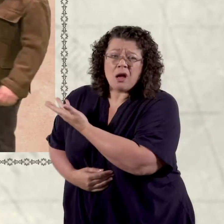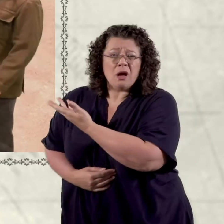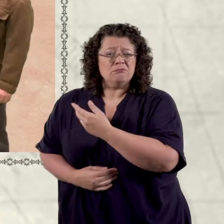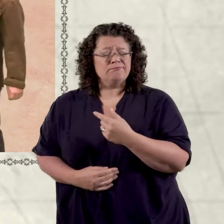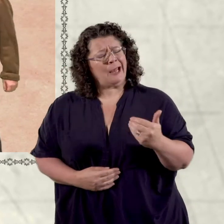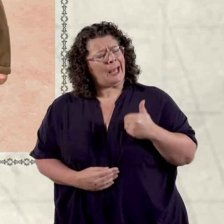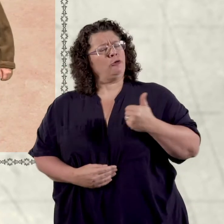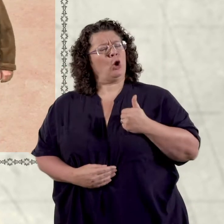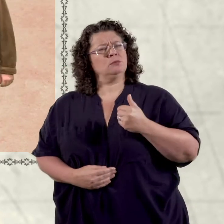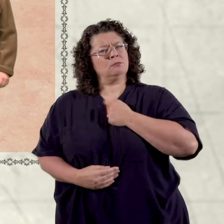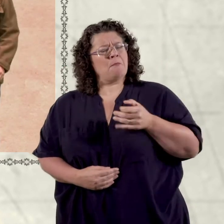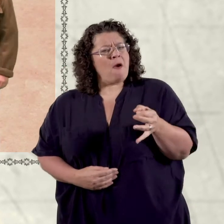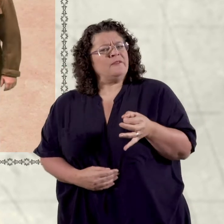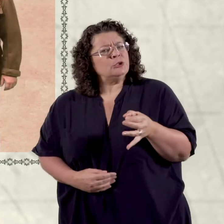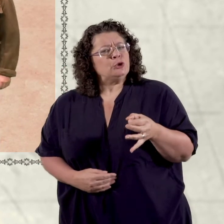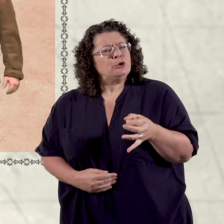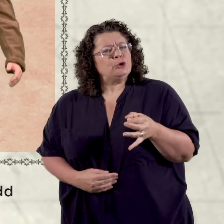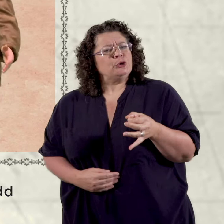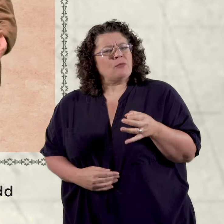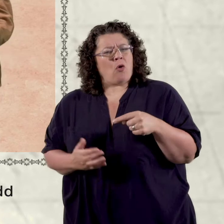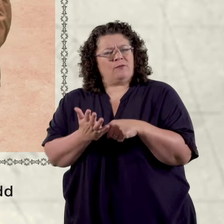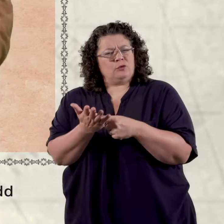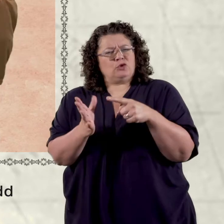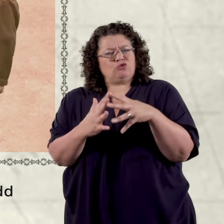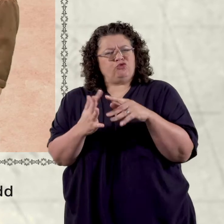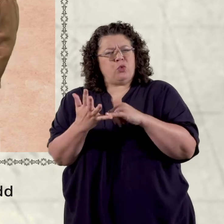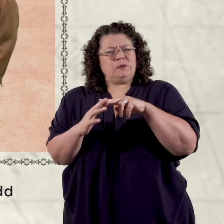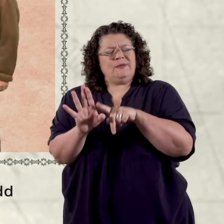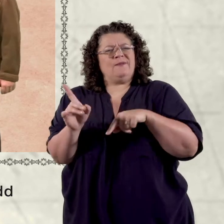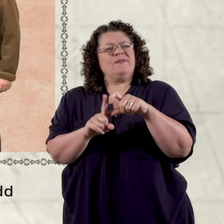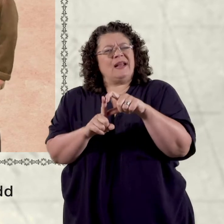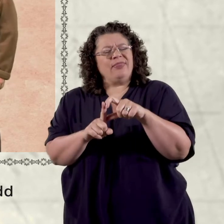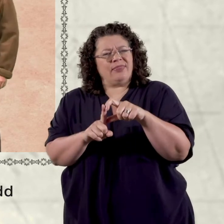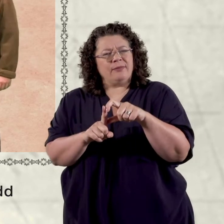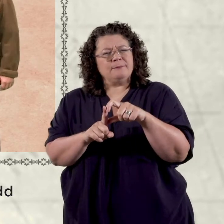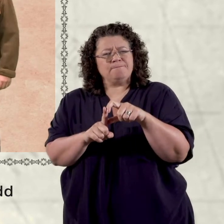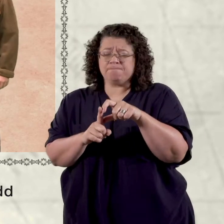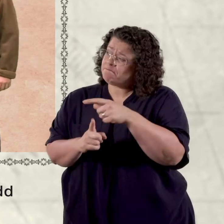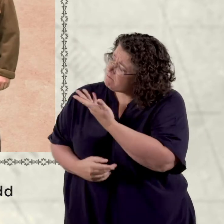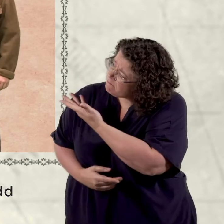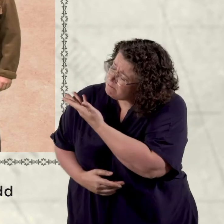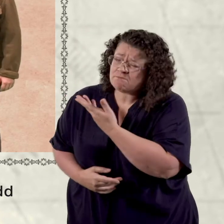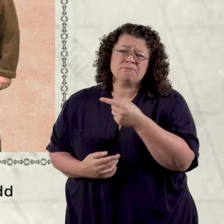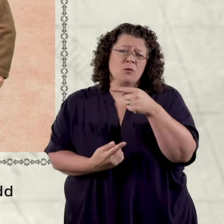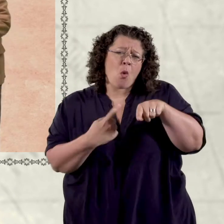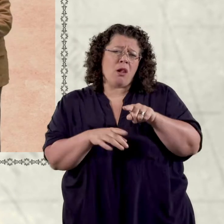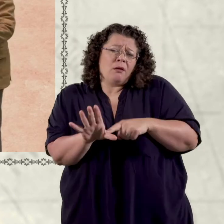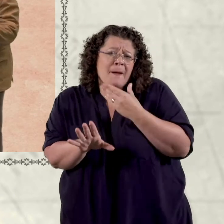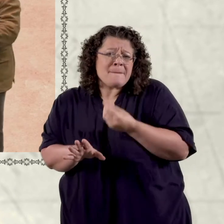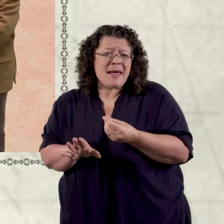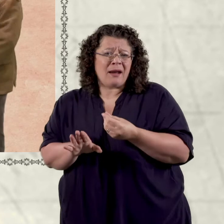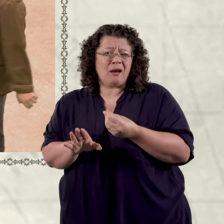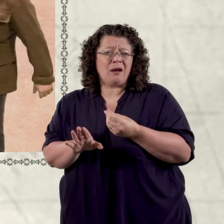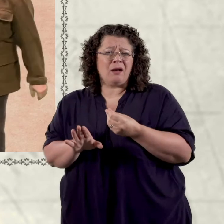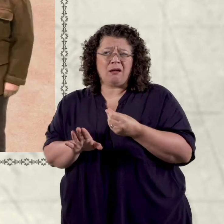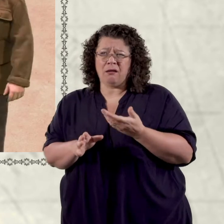boster arwyr traws fynydd. Dyma faint o fechgyn ifanc traws fynydd gollodd i bywyda yn yr rhyfel, a dwi yn